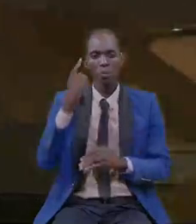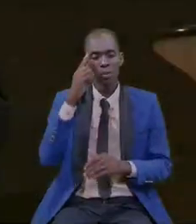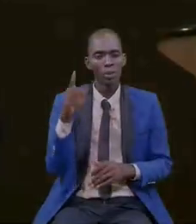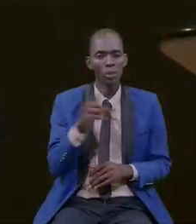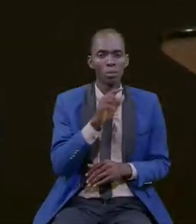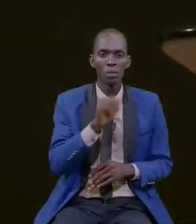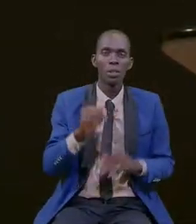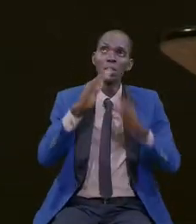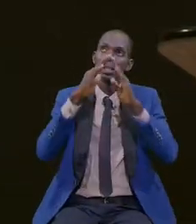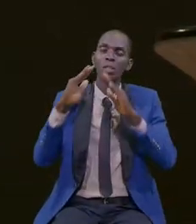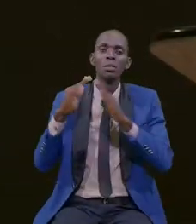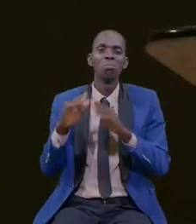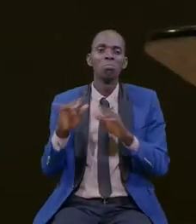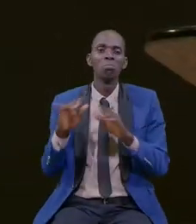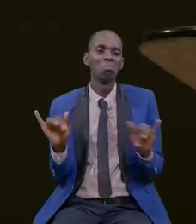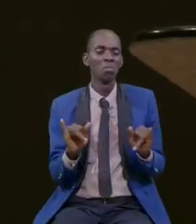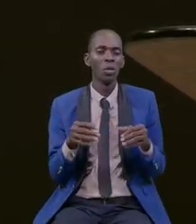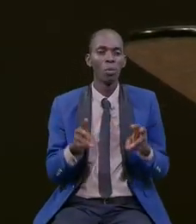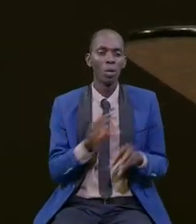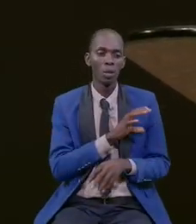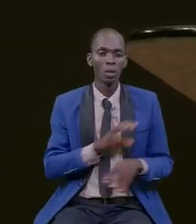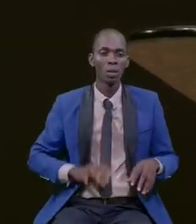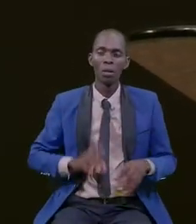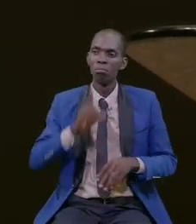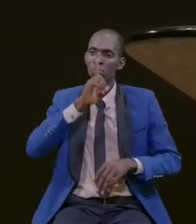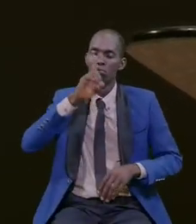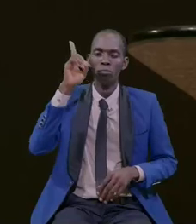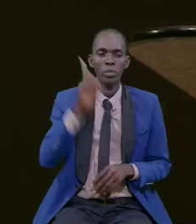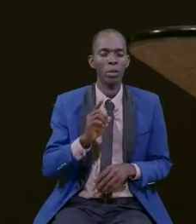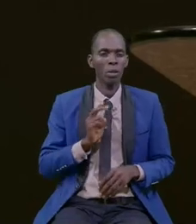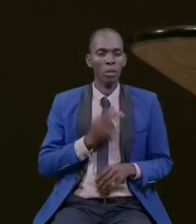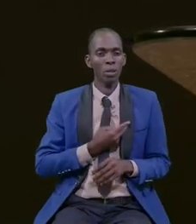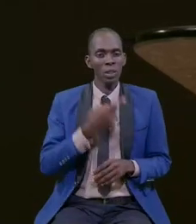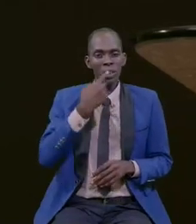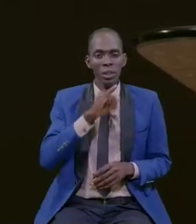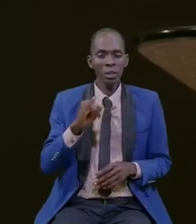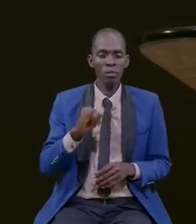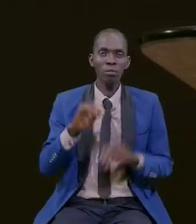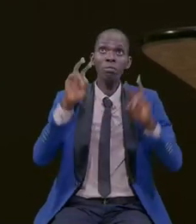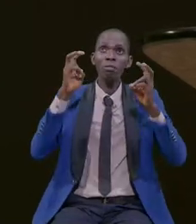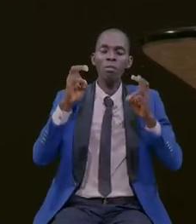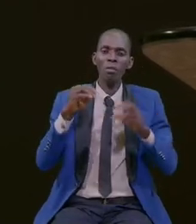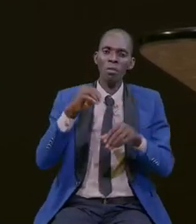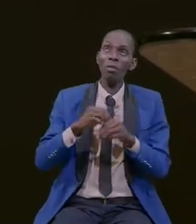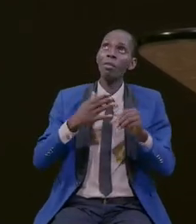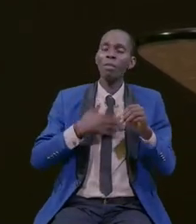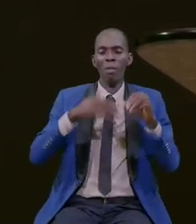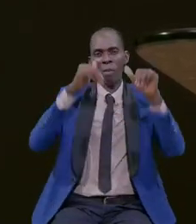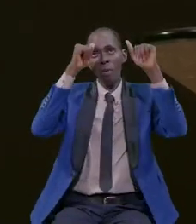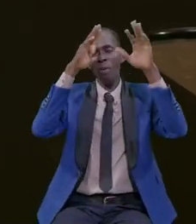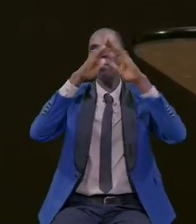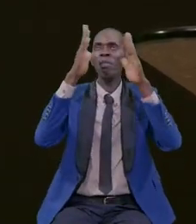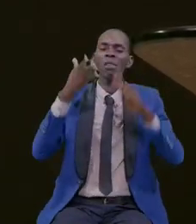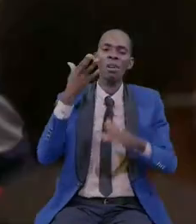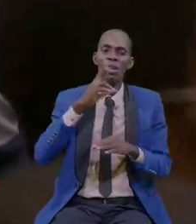cité comme Christ nous a rassuré dans la maison de mon père il y a plusieurs demeures si cela